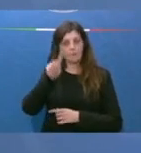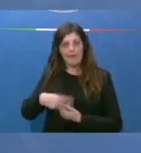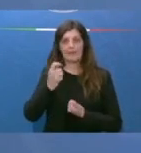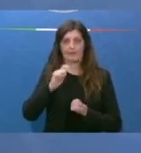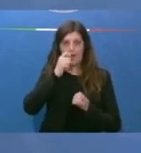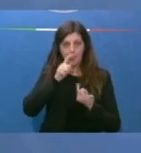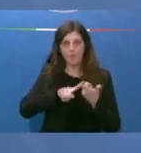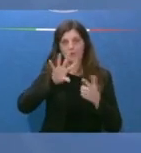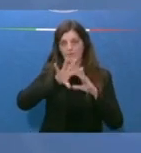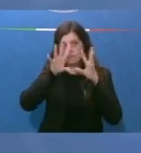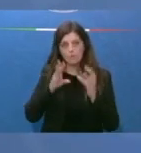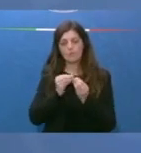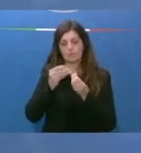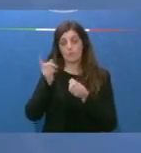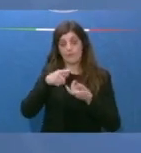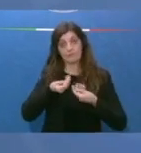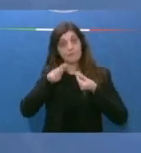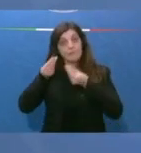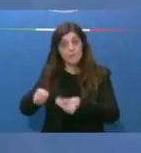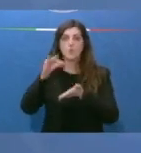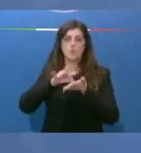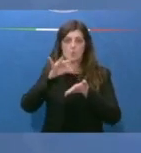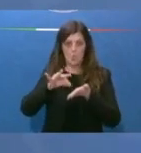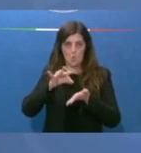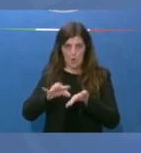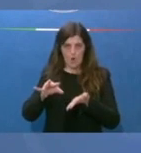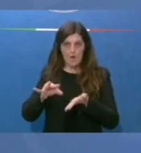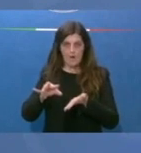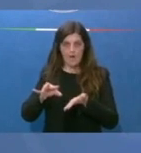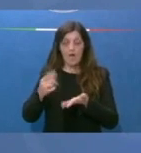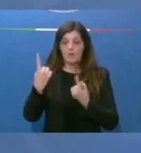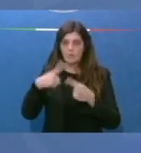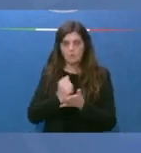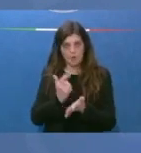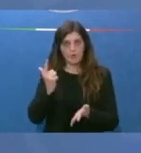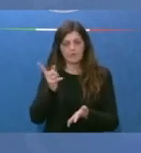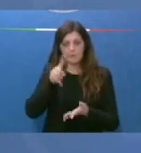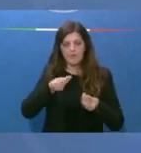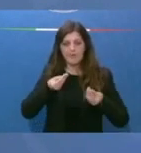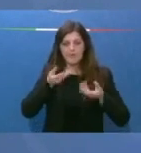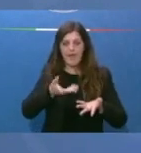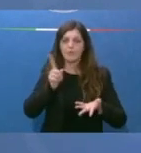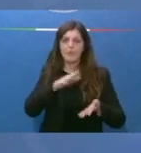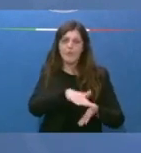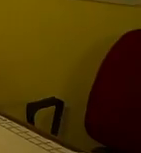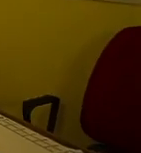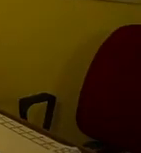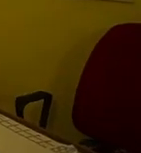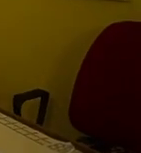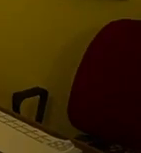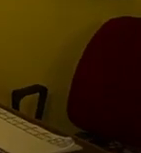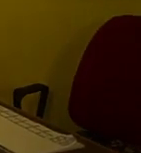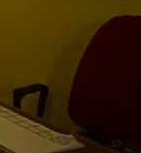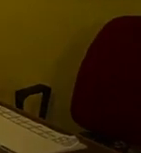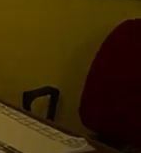daremo quanto prima la replica del ministro bianchi che parla di situazione gestibile sotto controllo a chiedere chiarezza sono anche amministratori ai